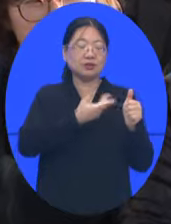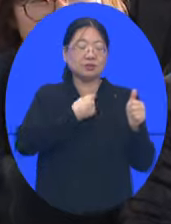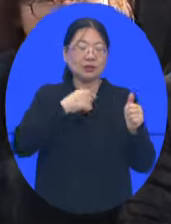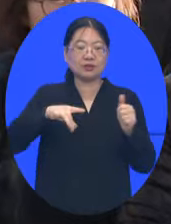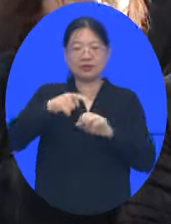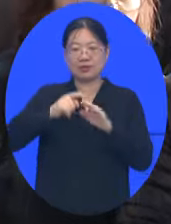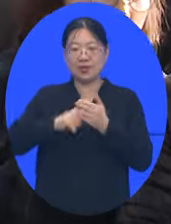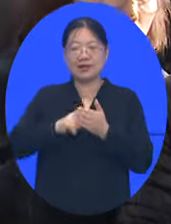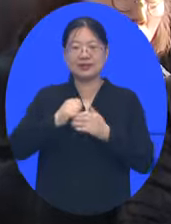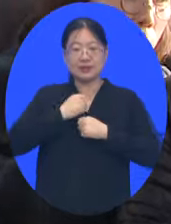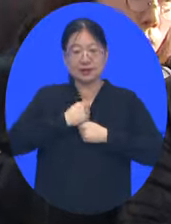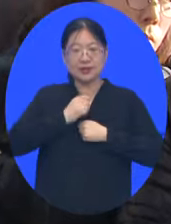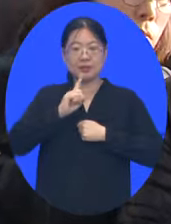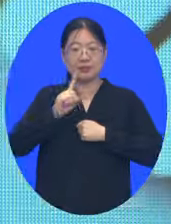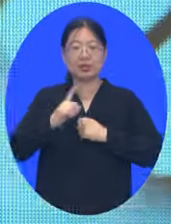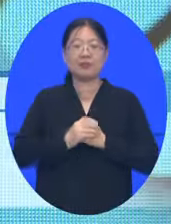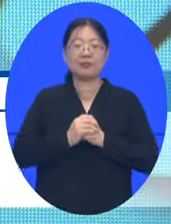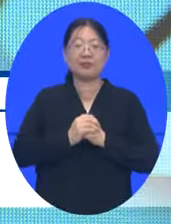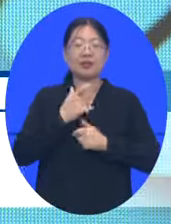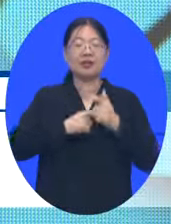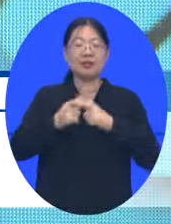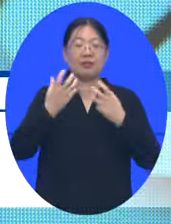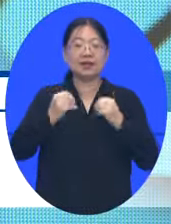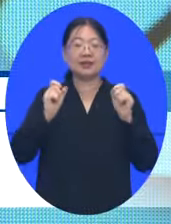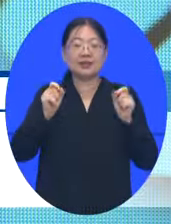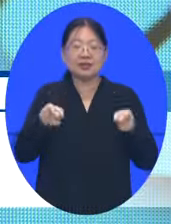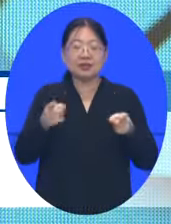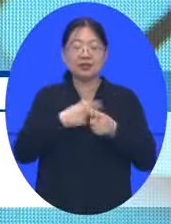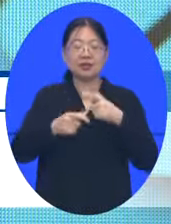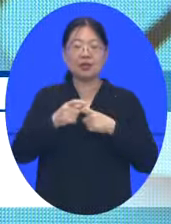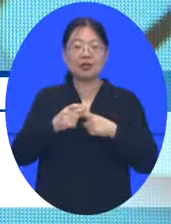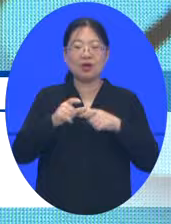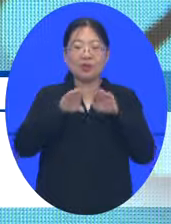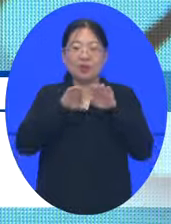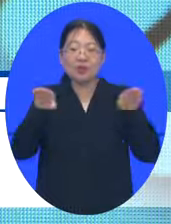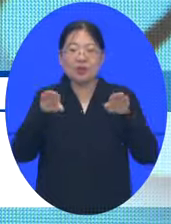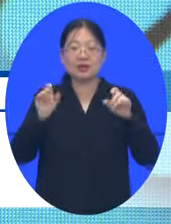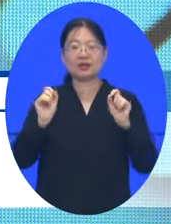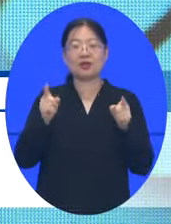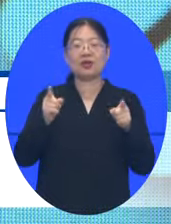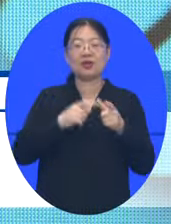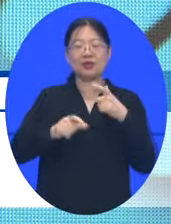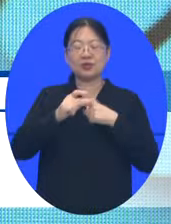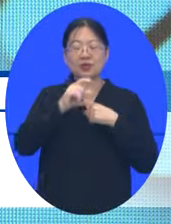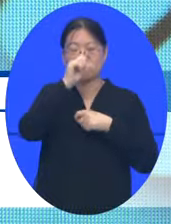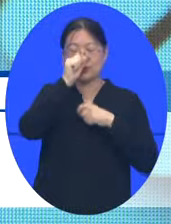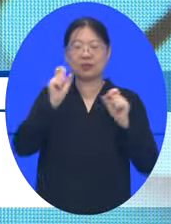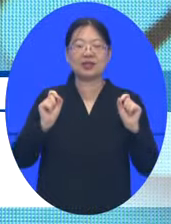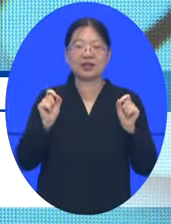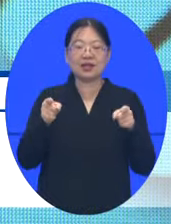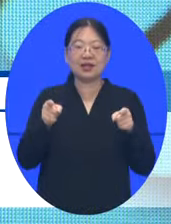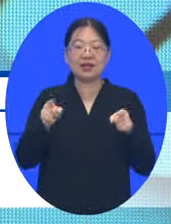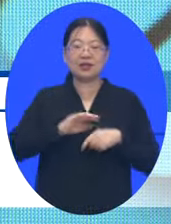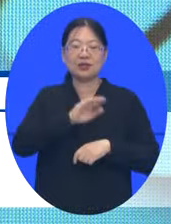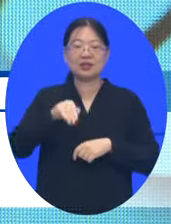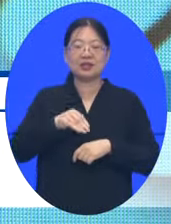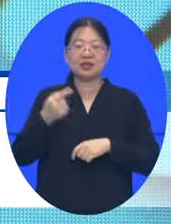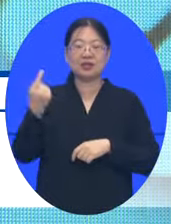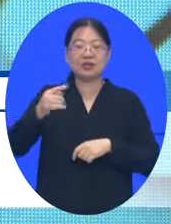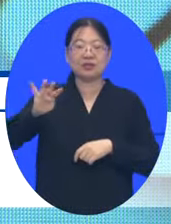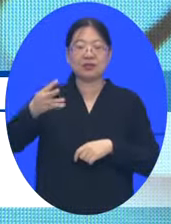잃지 않겠다고 강조했습니다. 더 많은 기회, 더 고른 기회, 더 나은 기회를